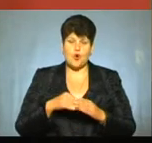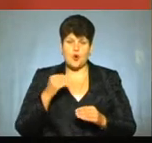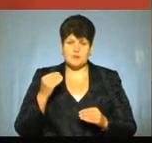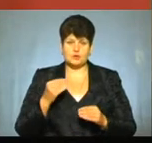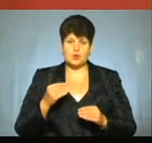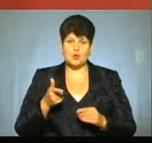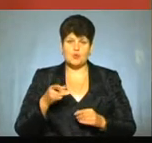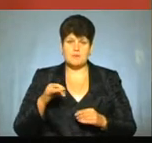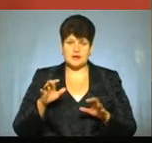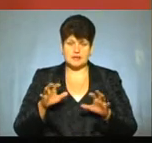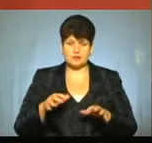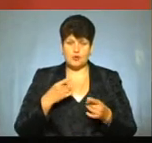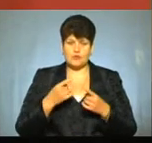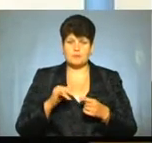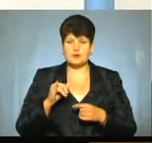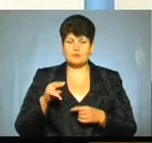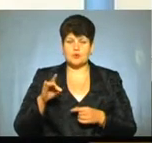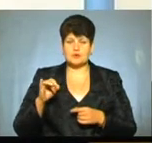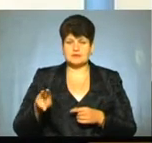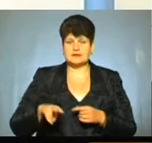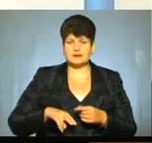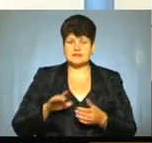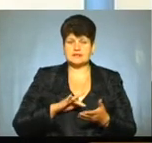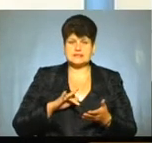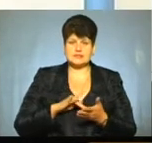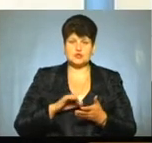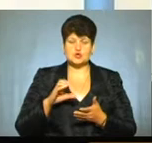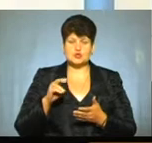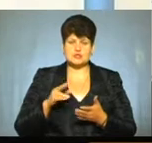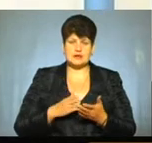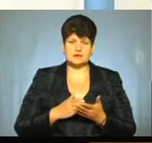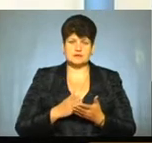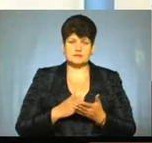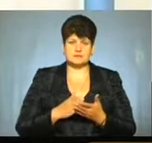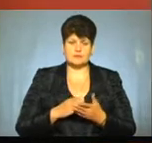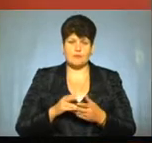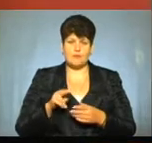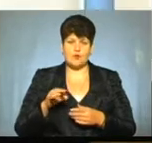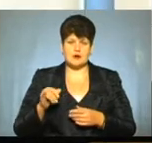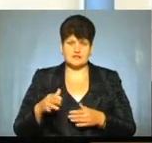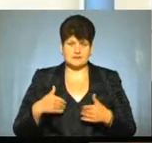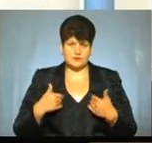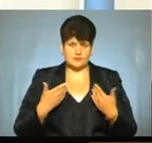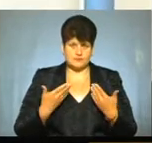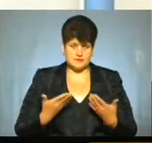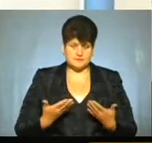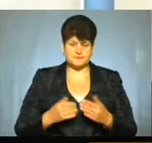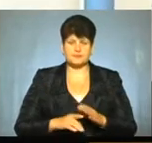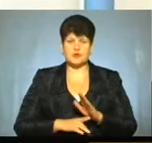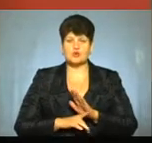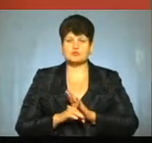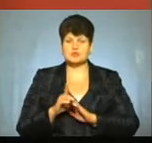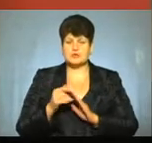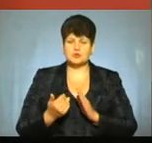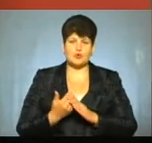новообраного губернатора ми говоримо із Ігорем Проциком, директором Центру суспільних досліджень «Поляс». Вітаю нас. Вітаю. У студії. Розпочнемо